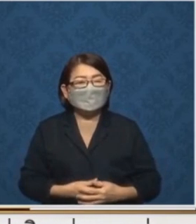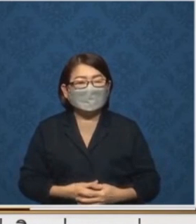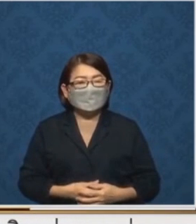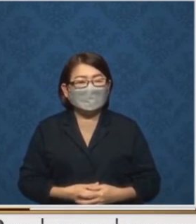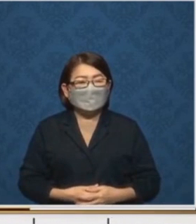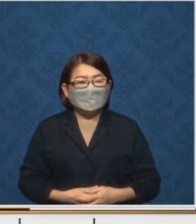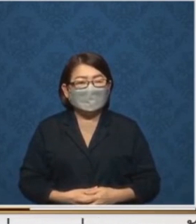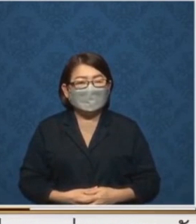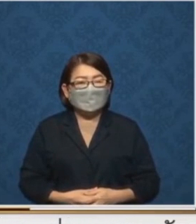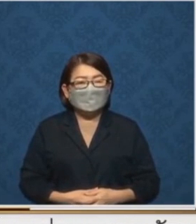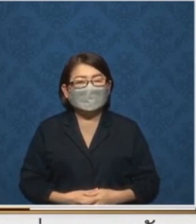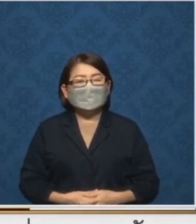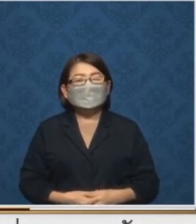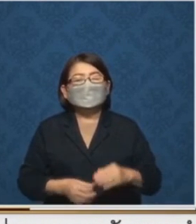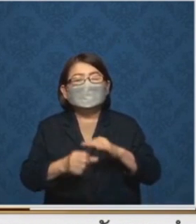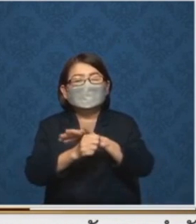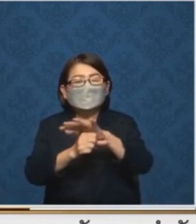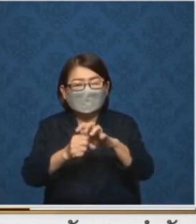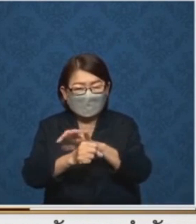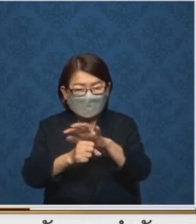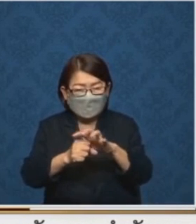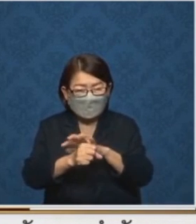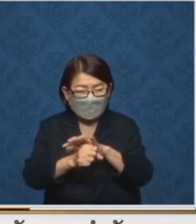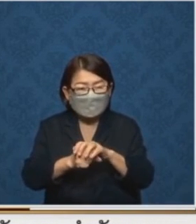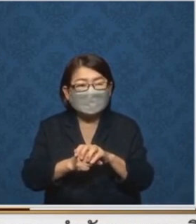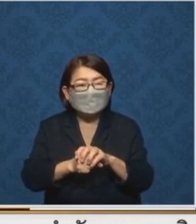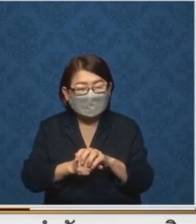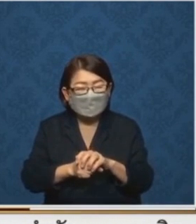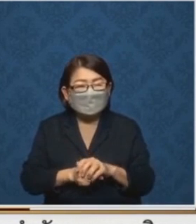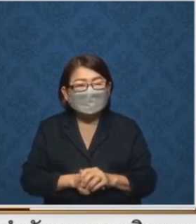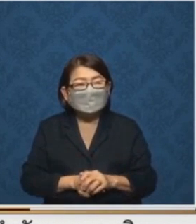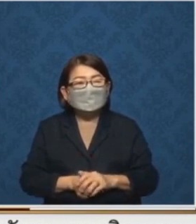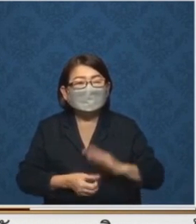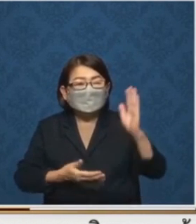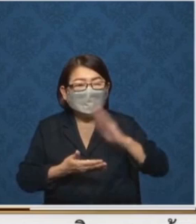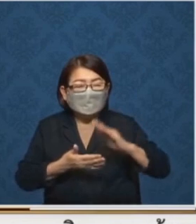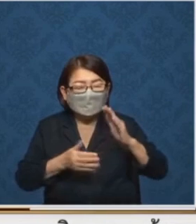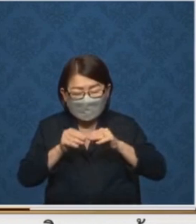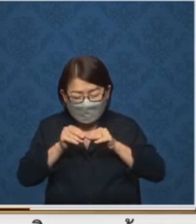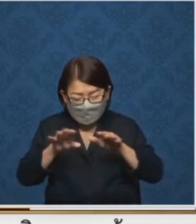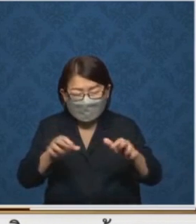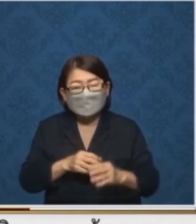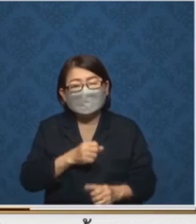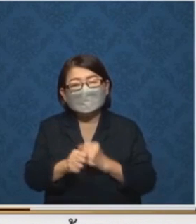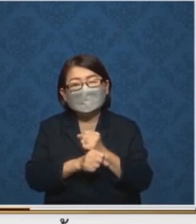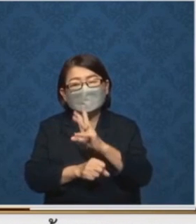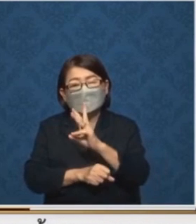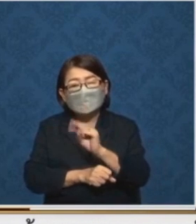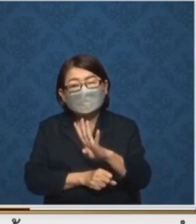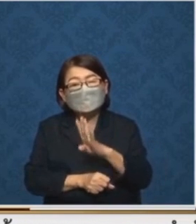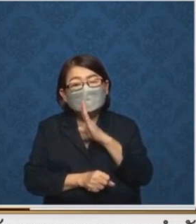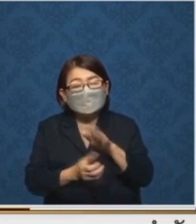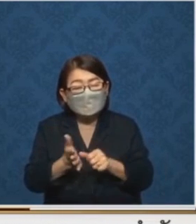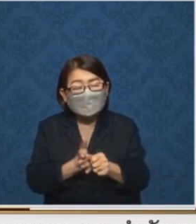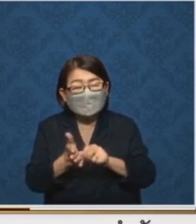ี้ผมอยากจะกลวย้ำอกครั้งนึงลงจากเข้าอื่นเธอครัท่านให้คนไท